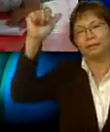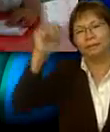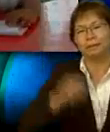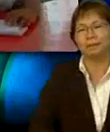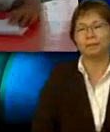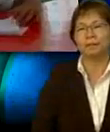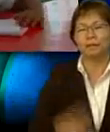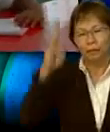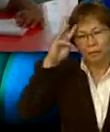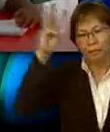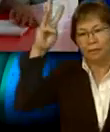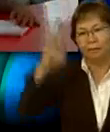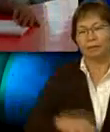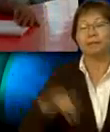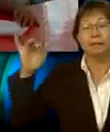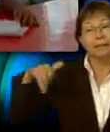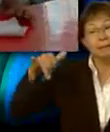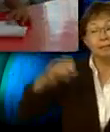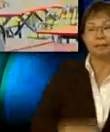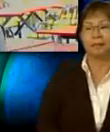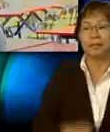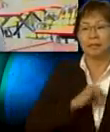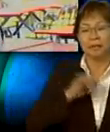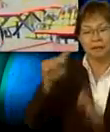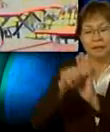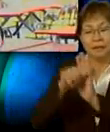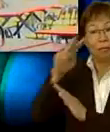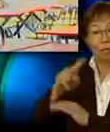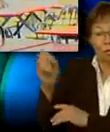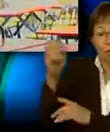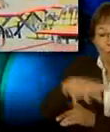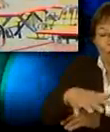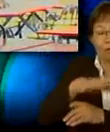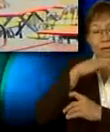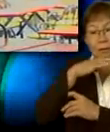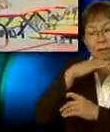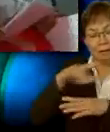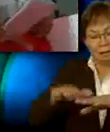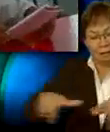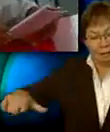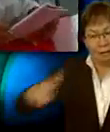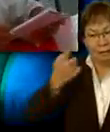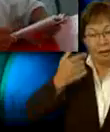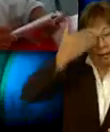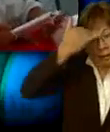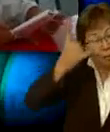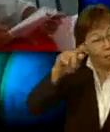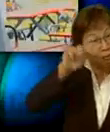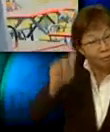Assalamualaikum. Waalaikumsalam. Ya. Saya ternampak awak buang sampah ke lantai tadi.